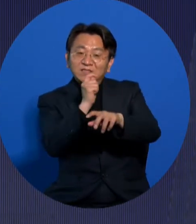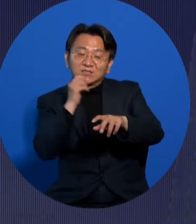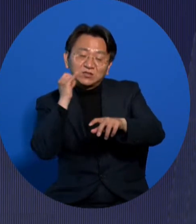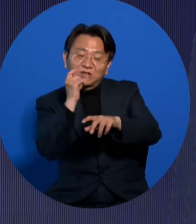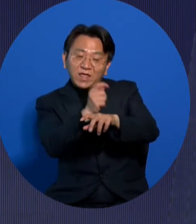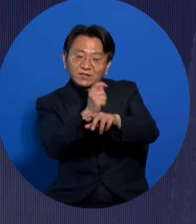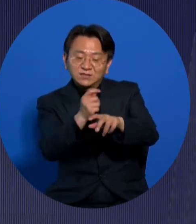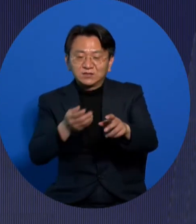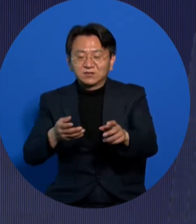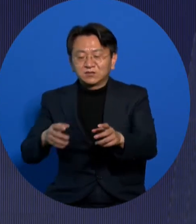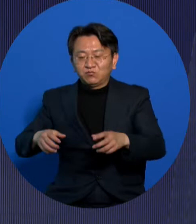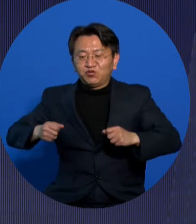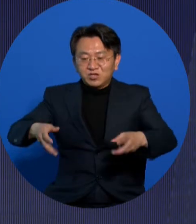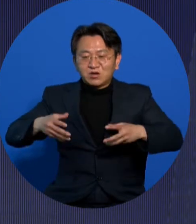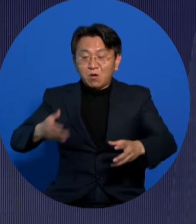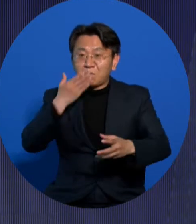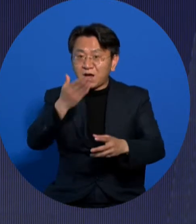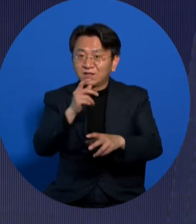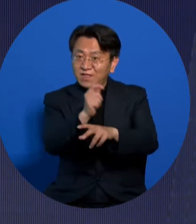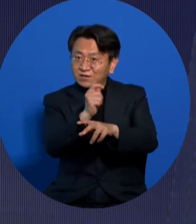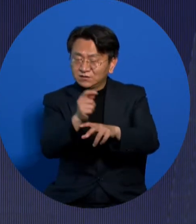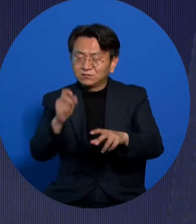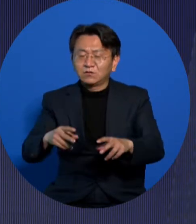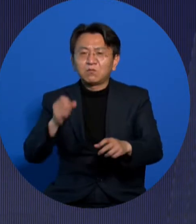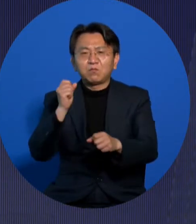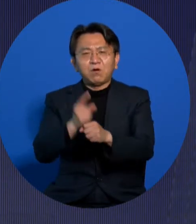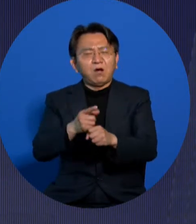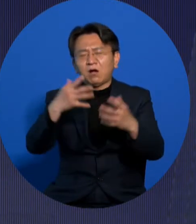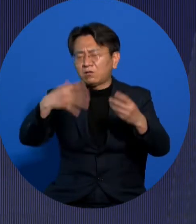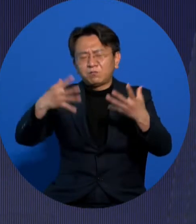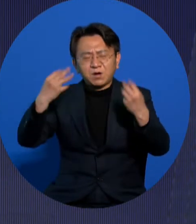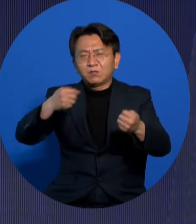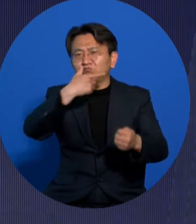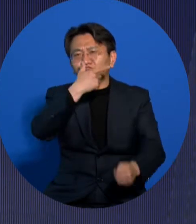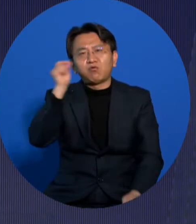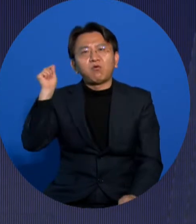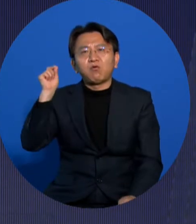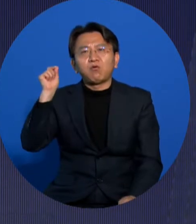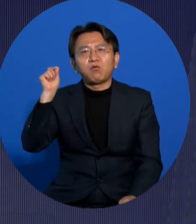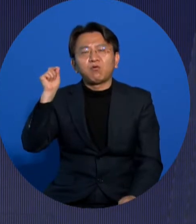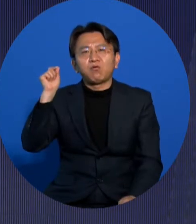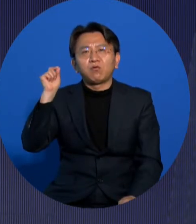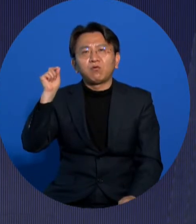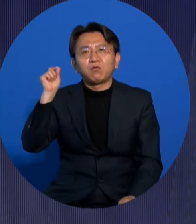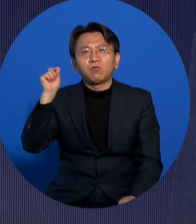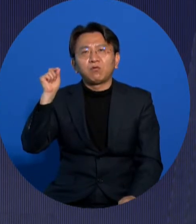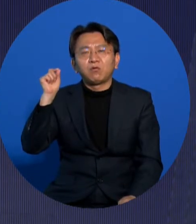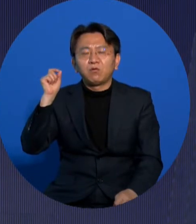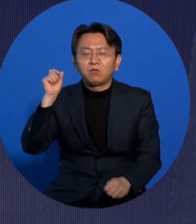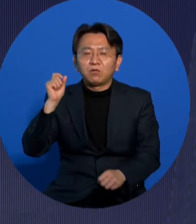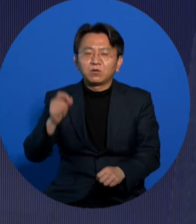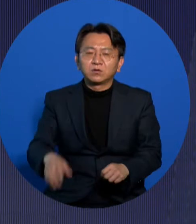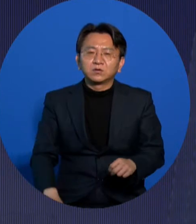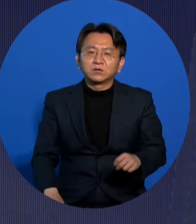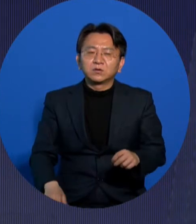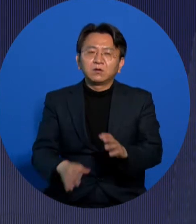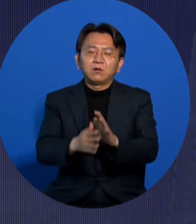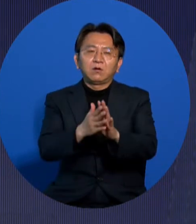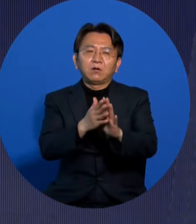법정 기준보다 현재 800여 대나 부족해 평균 대기 시간이